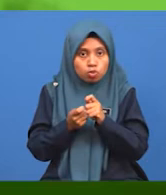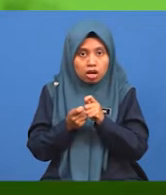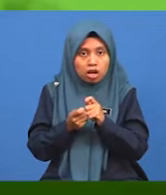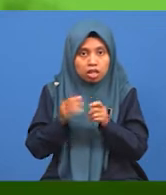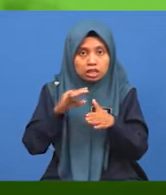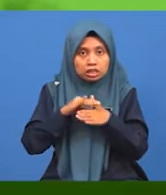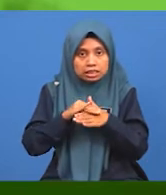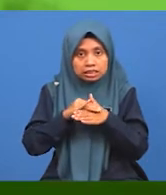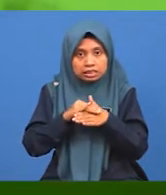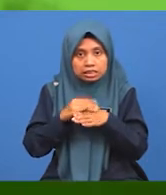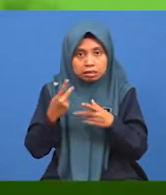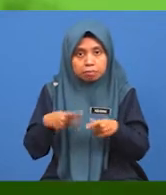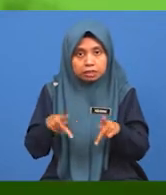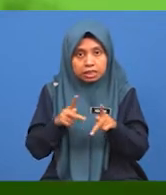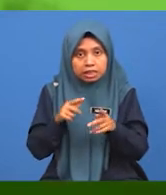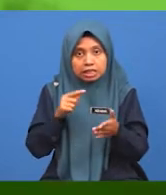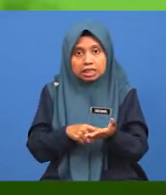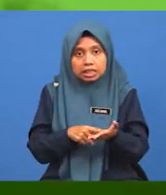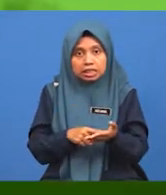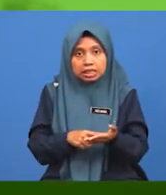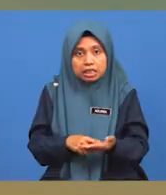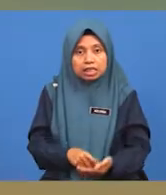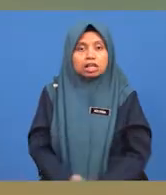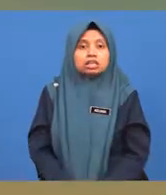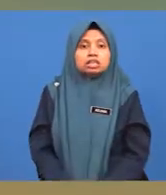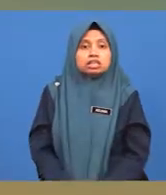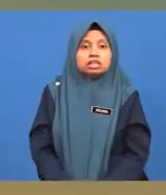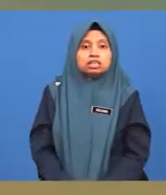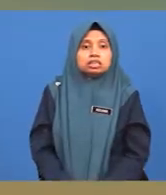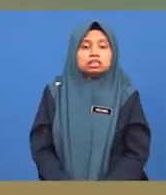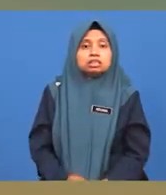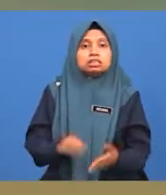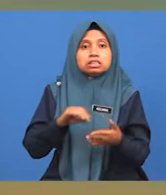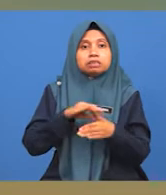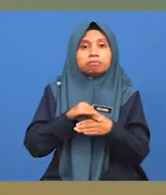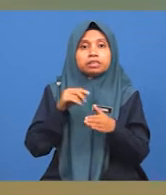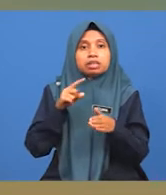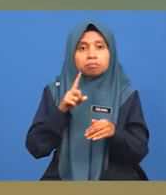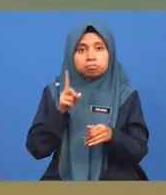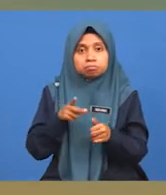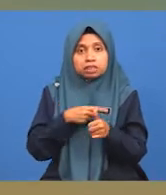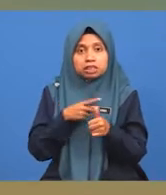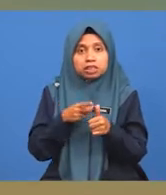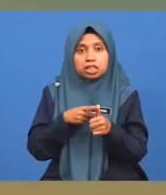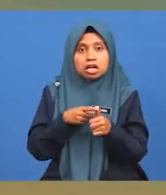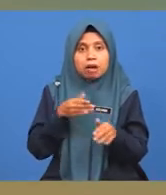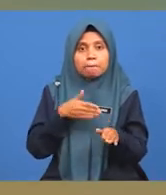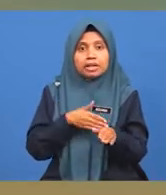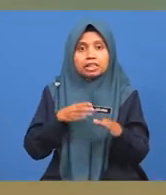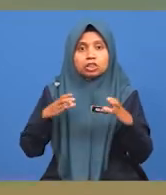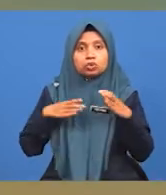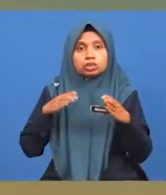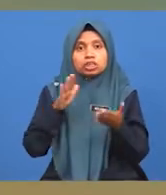Tukarkan isi-isi penting ini. Isi pertama, pada cuti